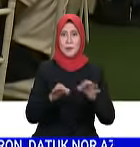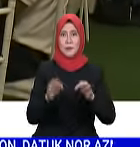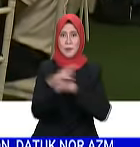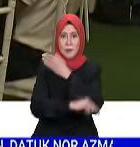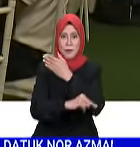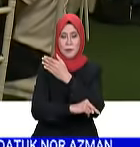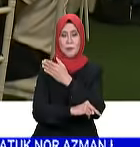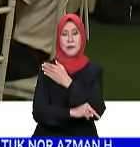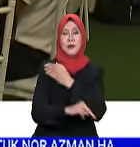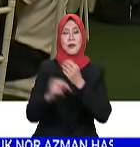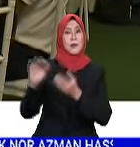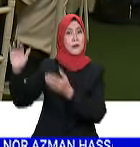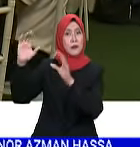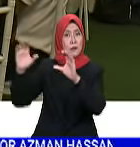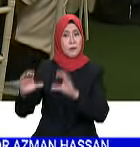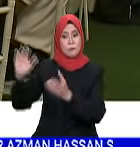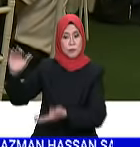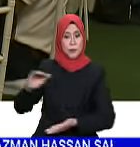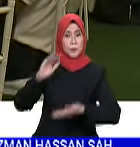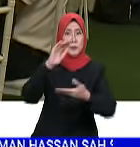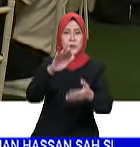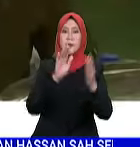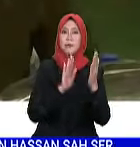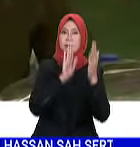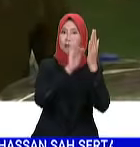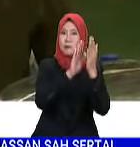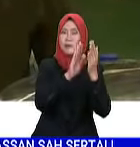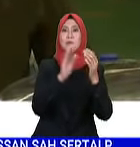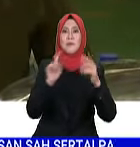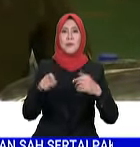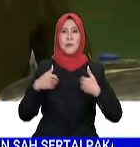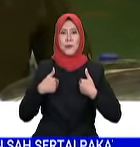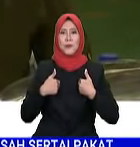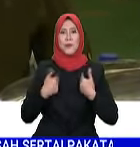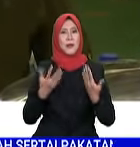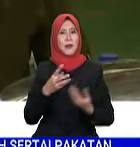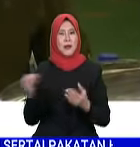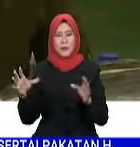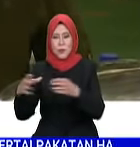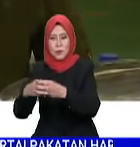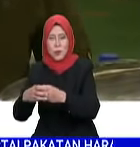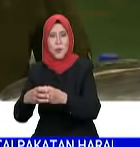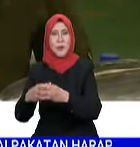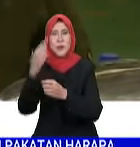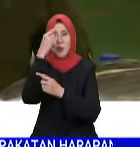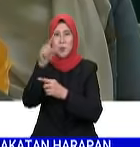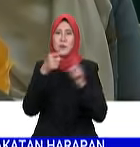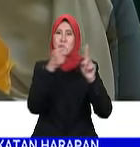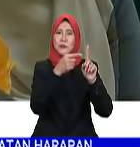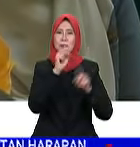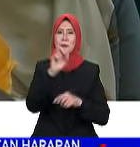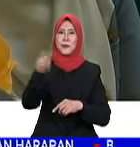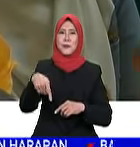Muhammad berkata, medium penyampaian secara bersemuka turut diadakan namun dalam skala yang lebih kecil bagi mematuhi